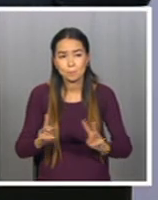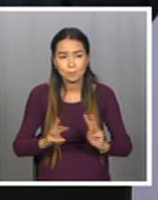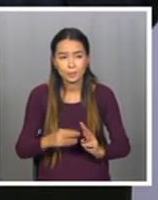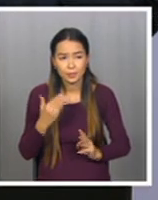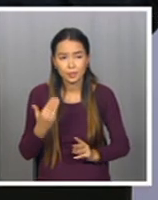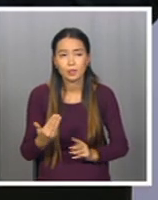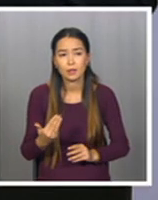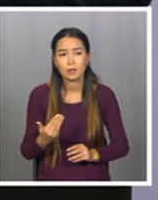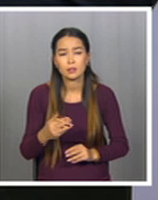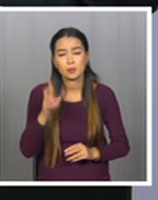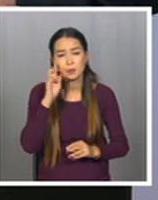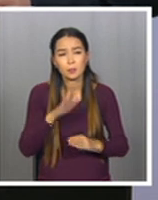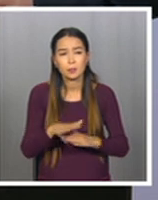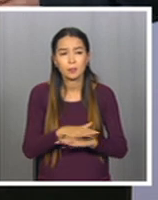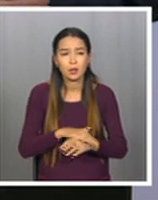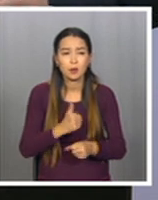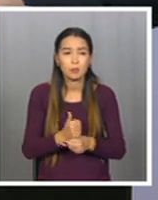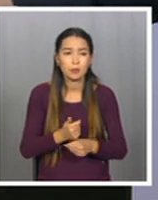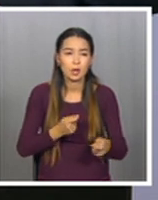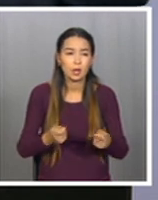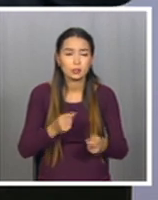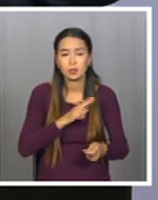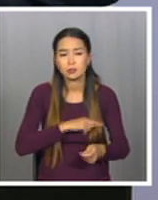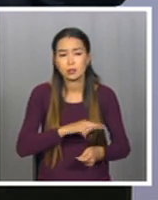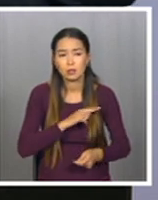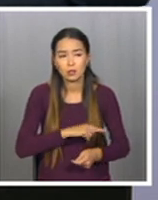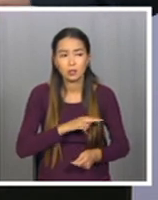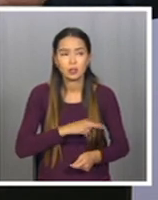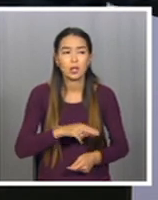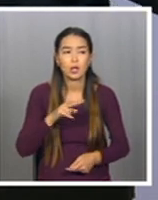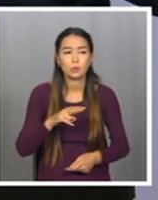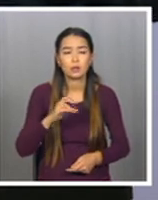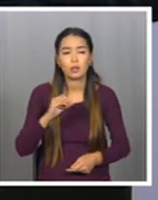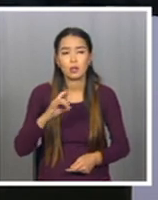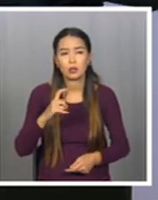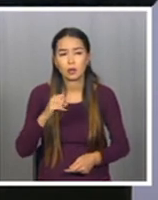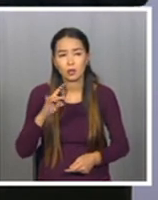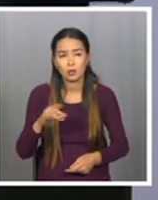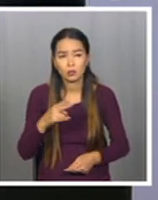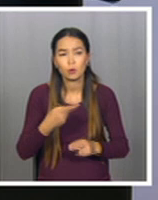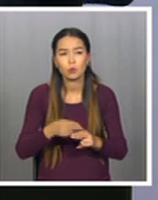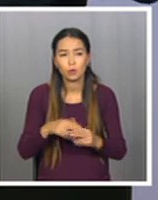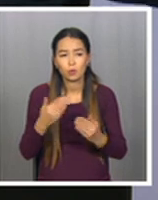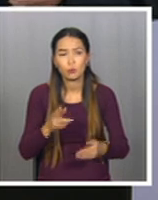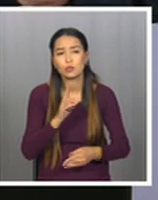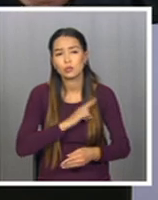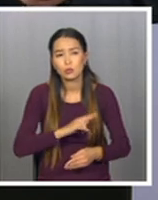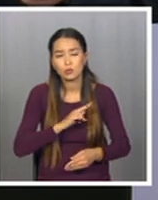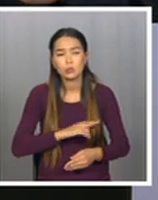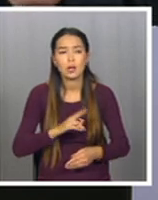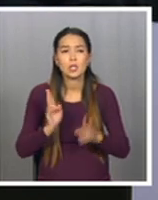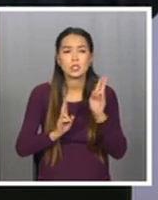ондағы мемлекеттің басшысы қызметін атқарған Людвиг Эрхард осы жүйені теориялық